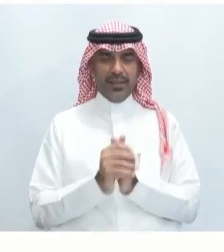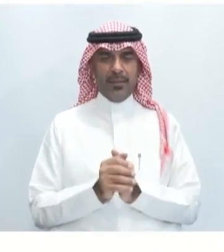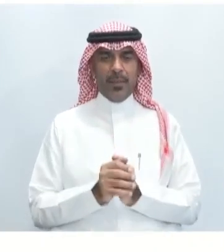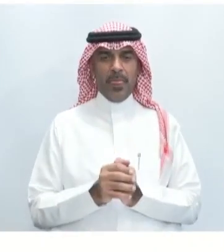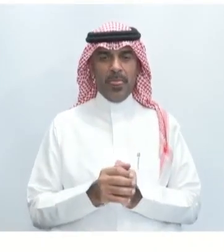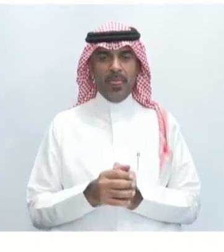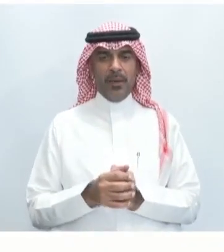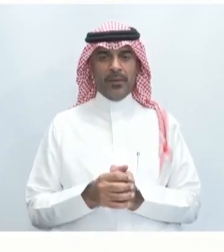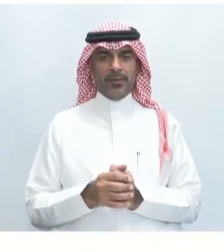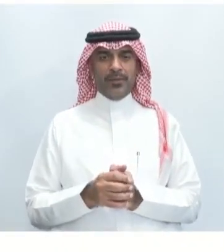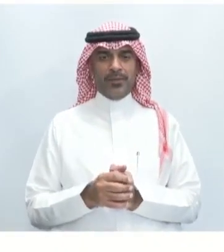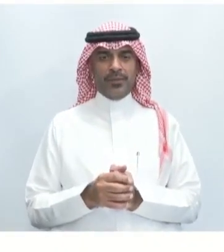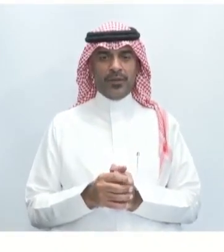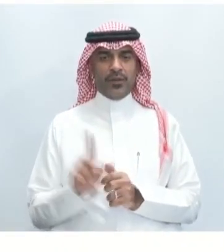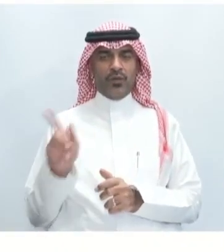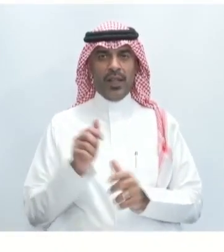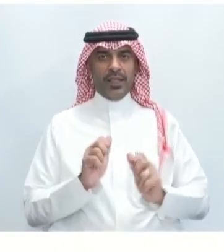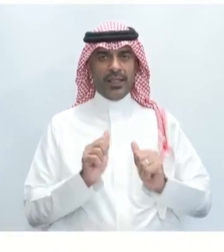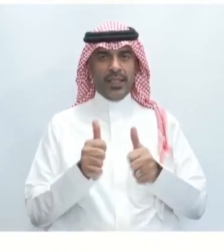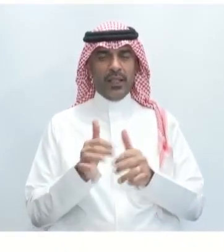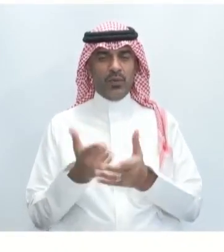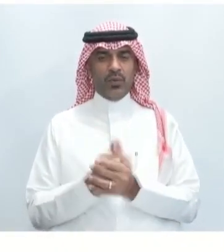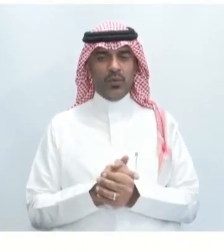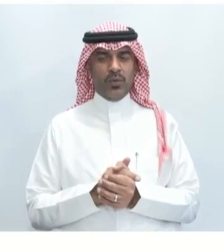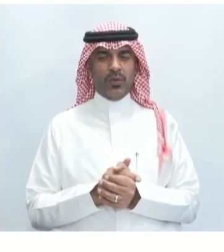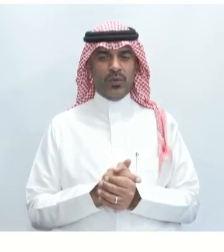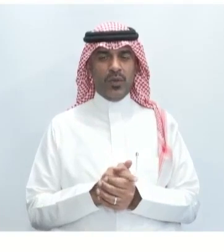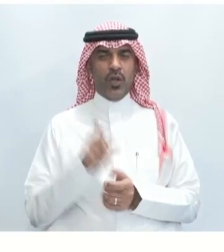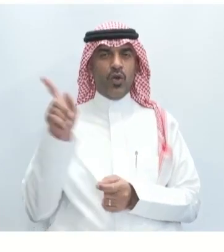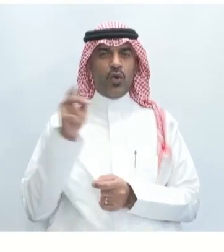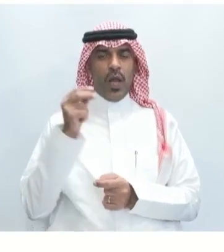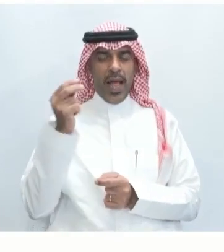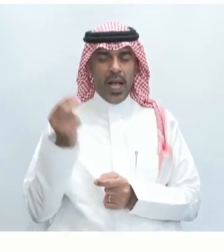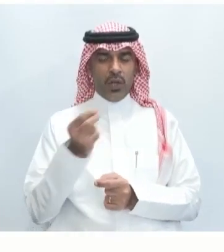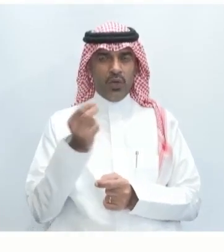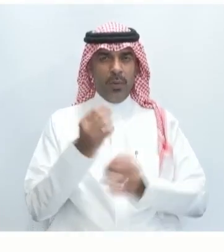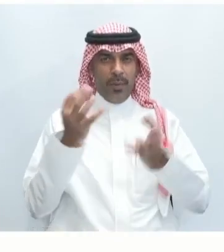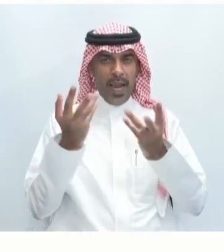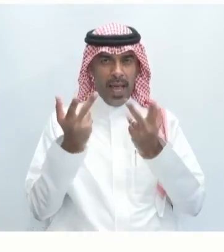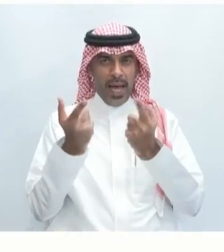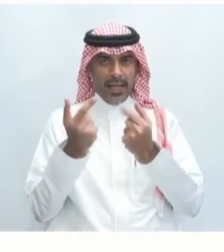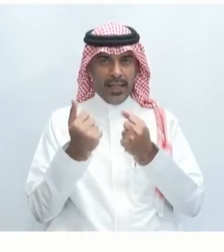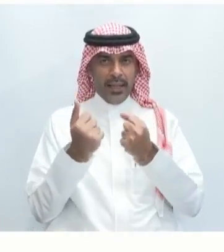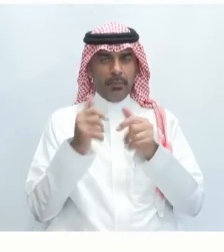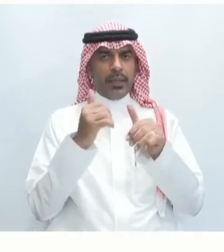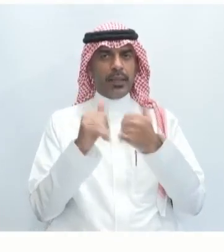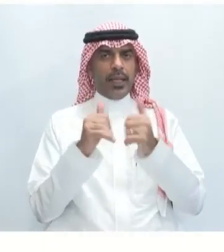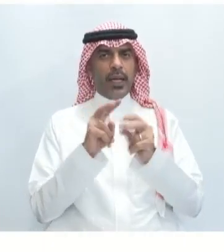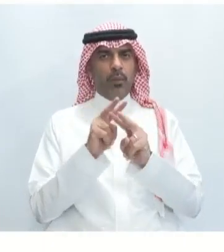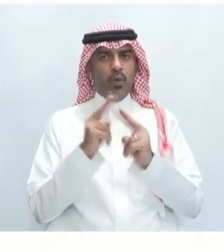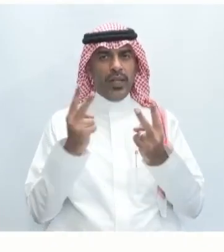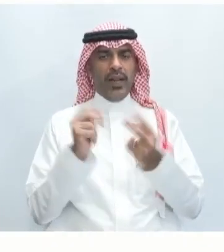درس اليوم لدينا هذا الاستعداد وفيه ابنائي وبناته يقول اكتب العدد بطرائق